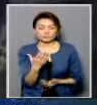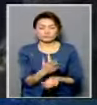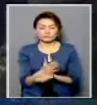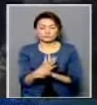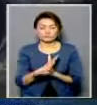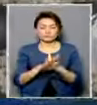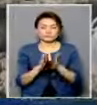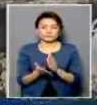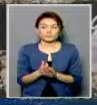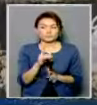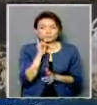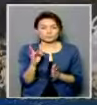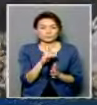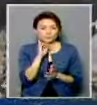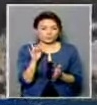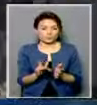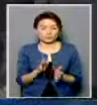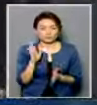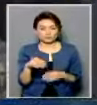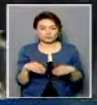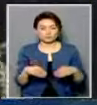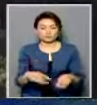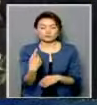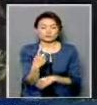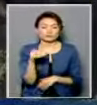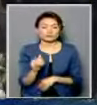рамках мероприятия «Жасыл-Кала» будет высажено